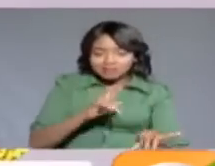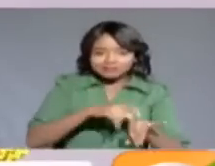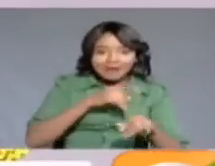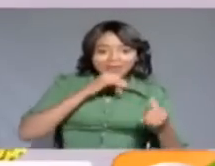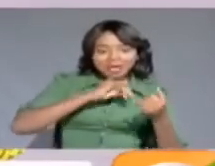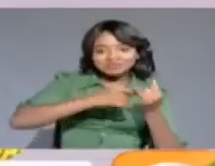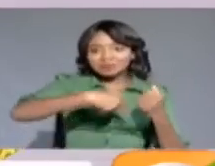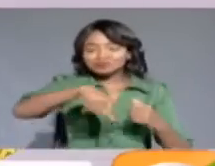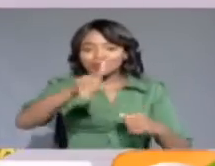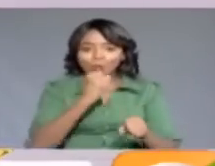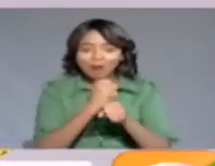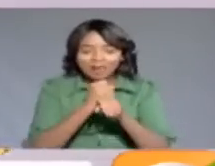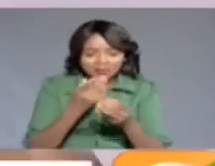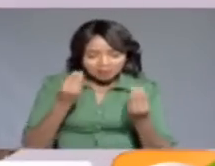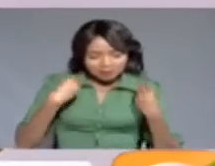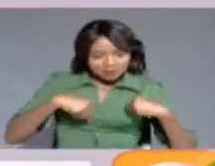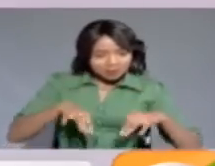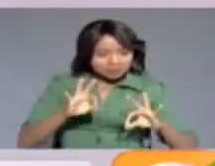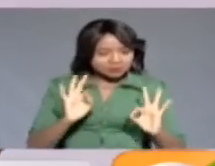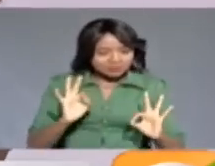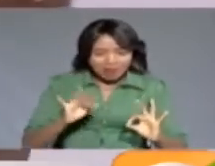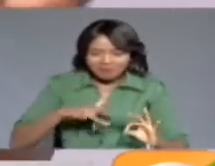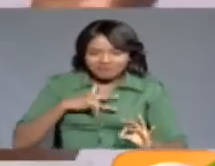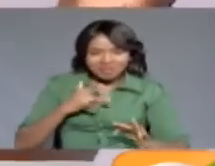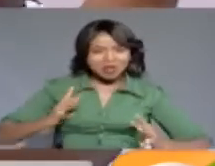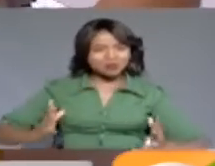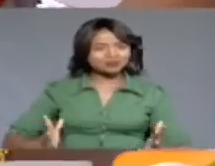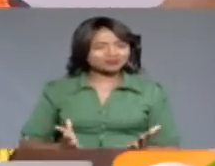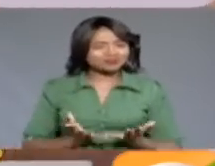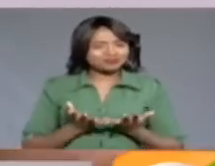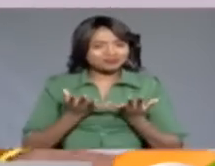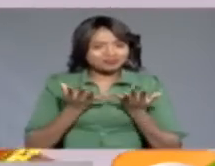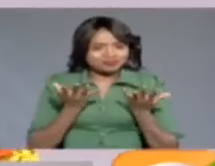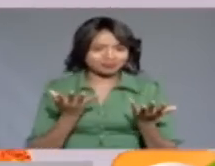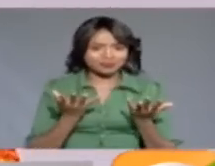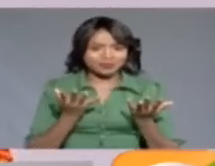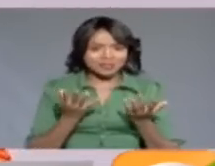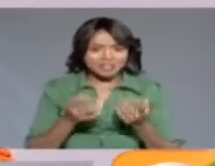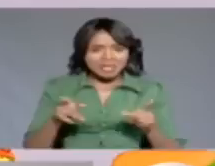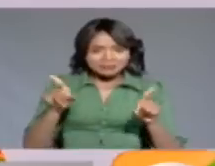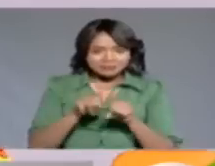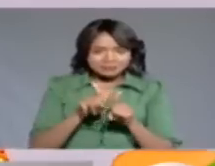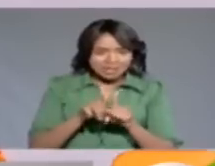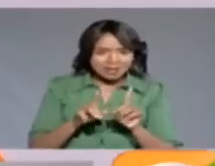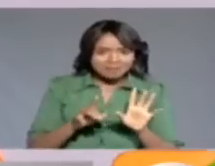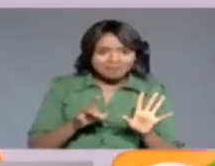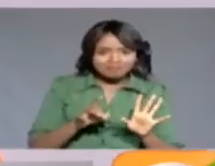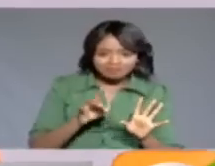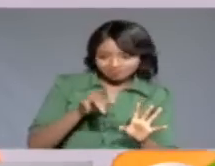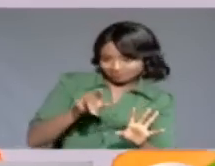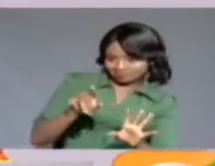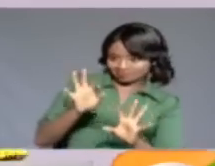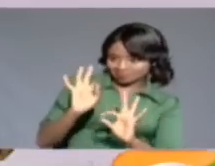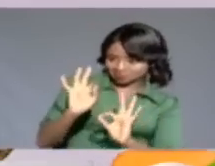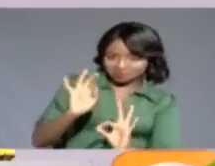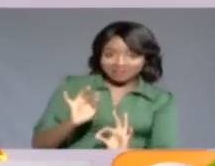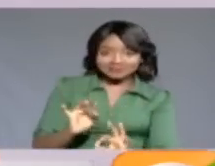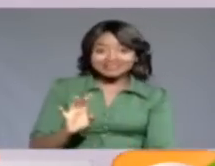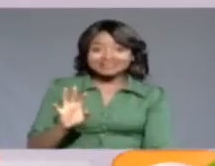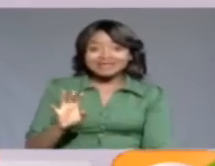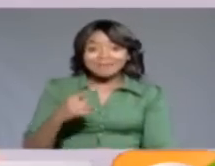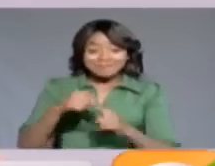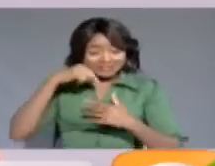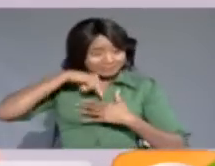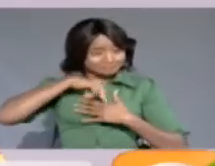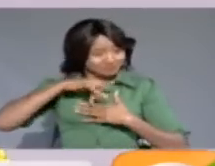wewe. Kisha mtafute nguo kidogo za fanana. Hata akikutana na Mariam na Mariam amwambie mkala leo umependeza, lakini ndani ya nafsi